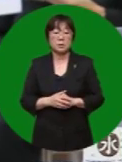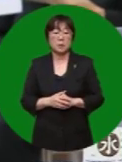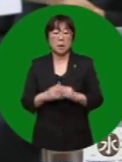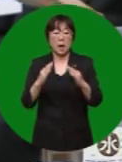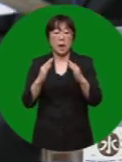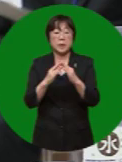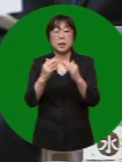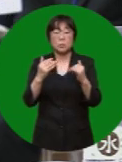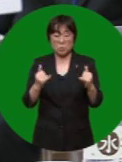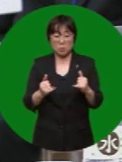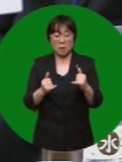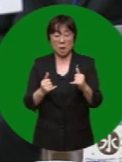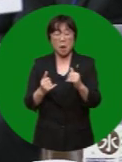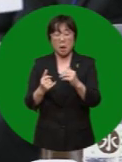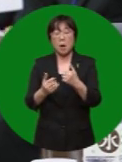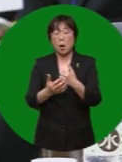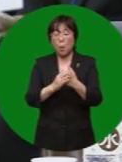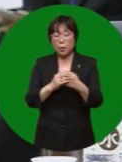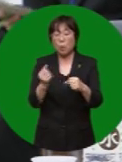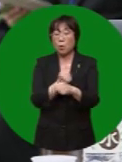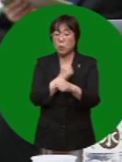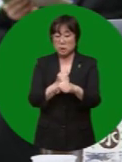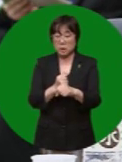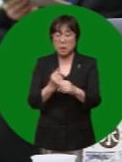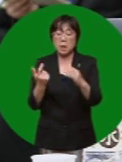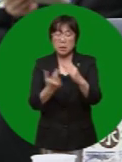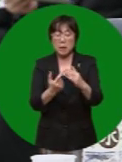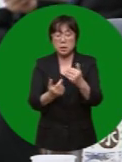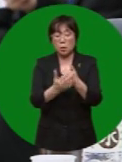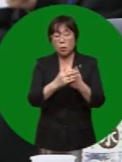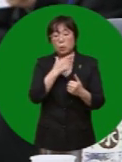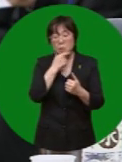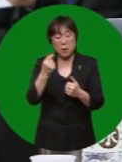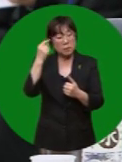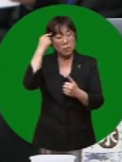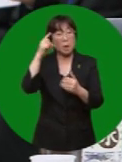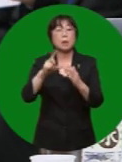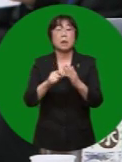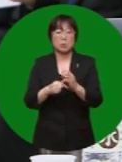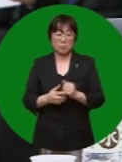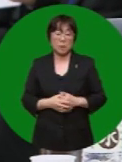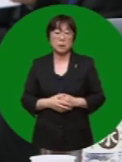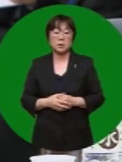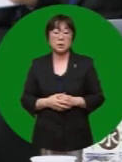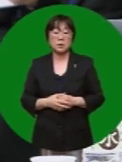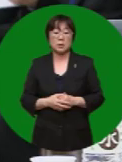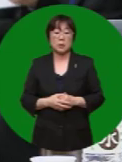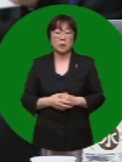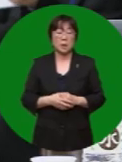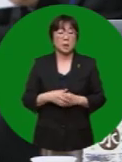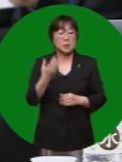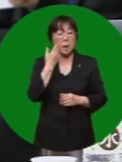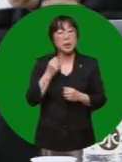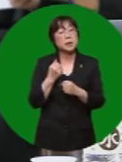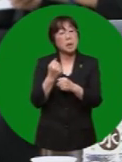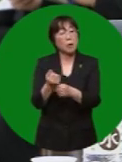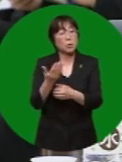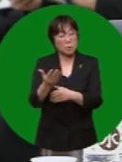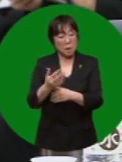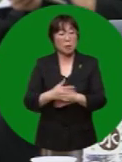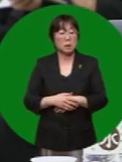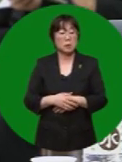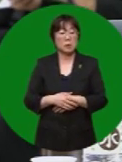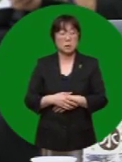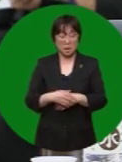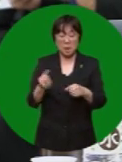家の人が補強工事、耐震補強をしたいなと考える場合に、まあ、どこに頼っていくかといったら、やっぱり